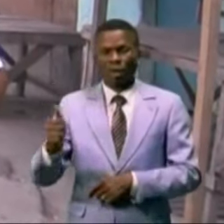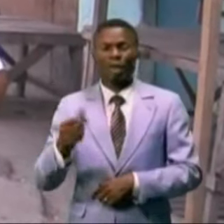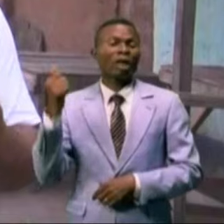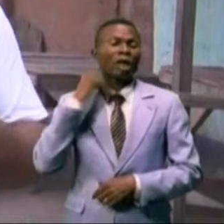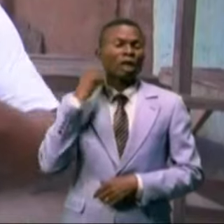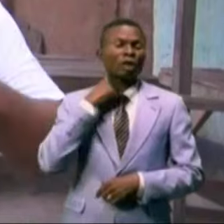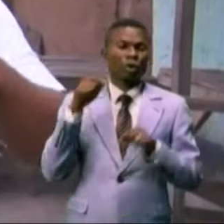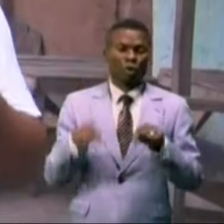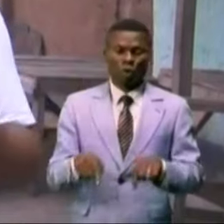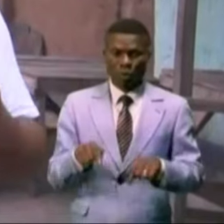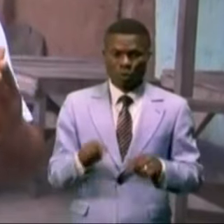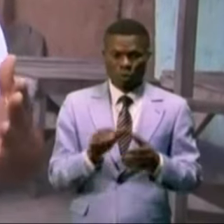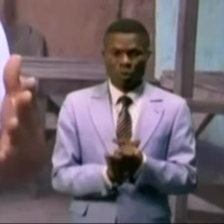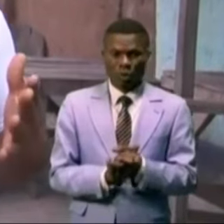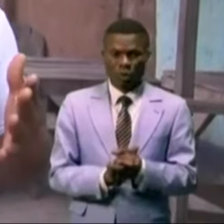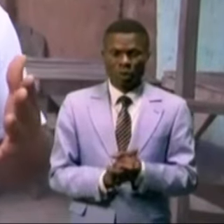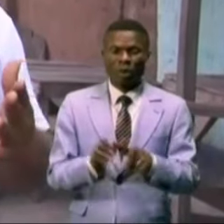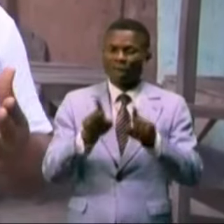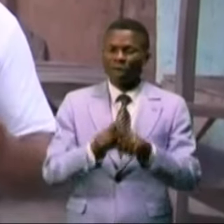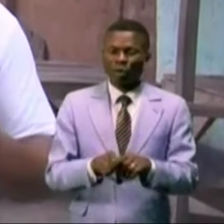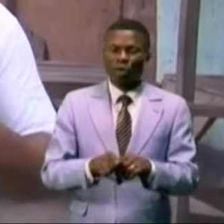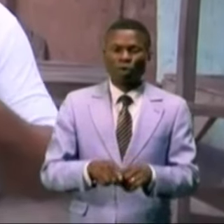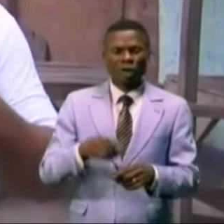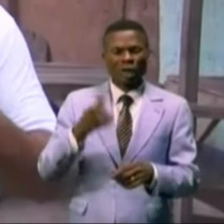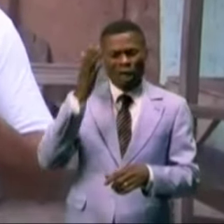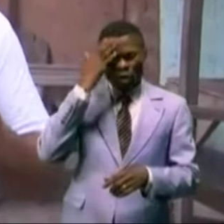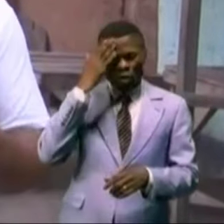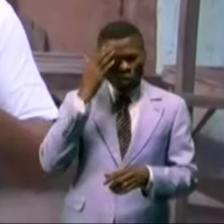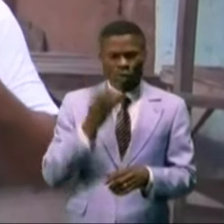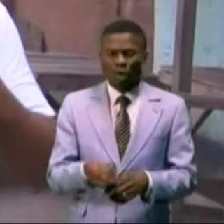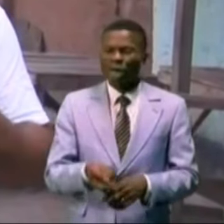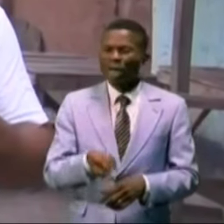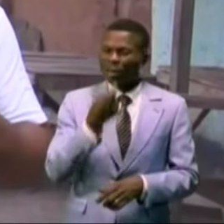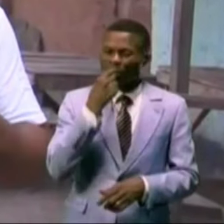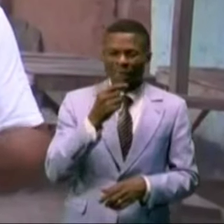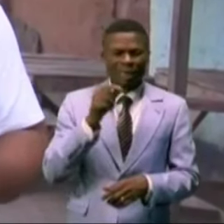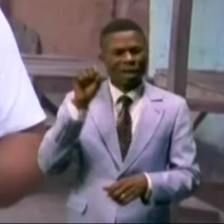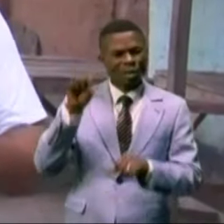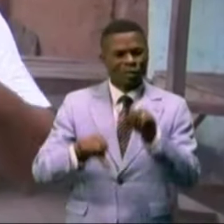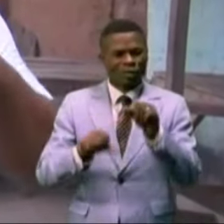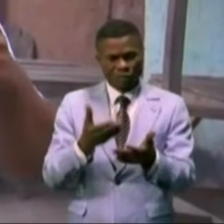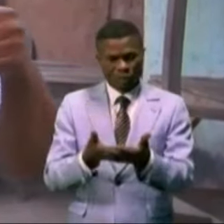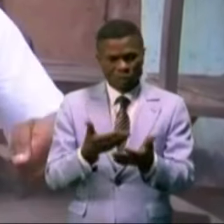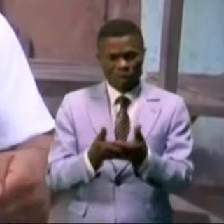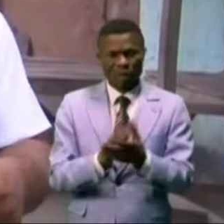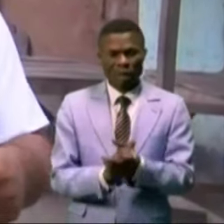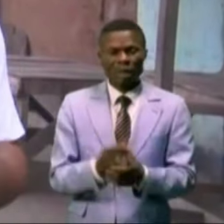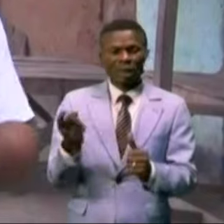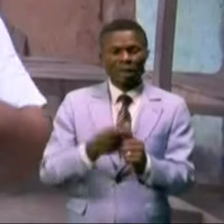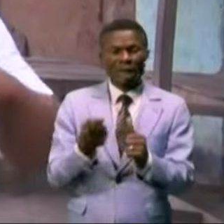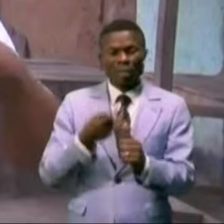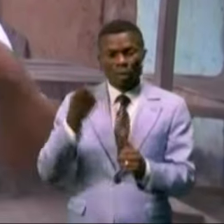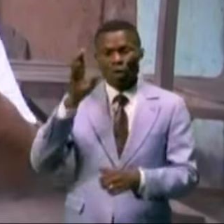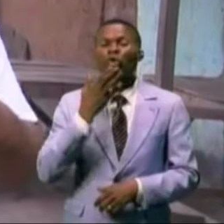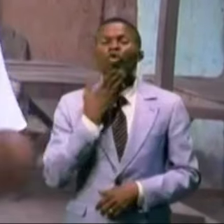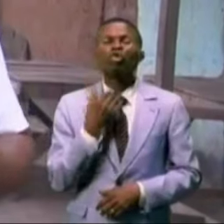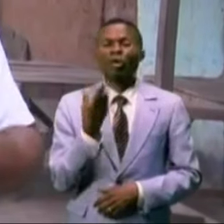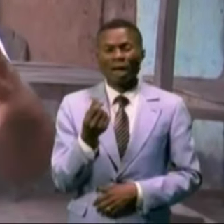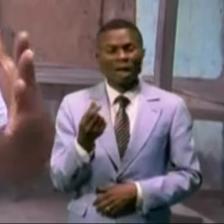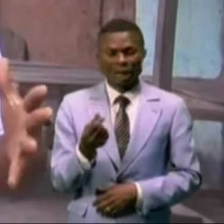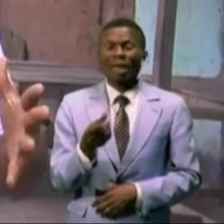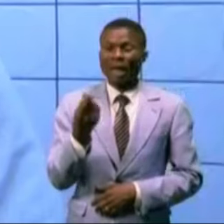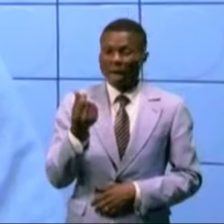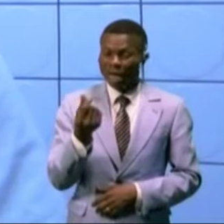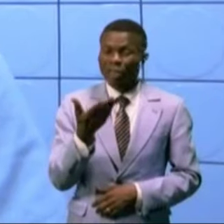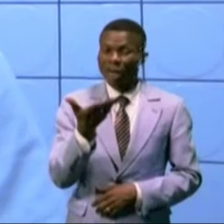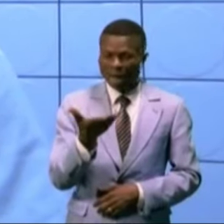y a les lots patients allés à l'hôpital, au leba soigner. Qu'est-ce qu'on constate? Ils veulent d'abord Mbongo. Si vous n'avez pas l'argent, bah aussi